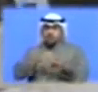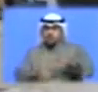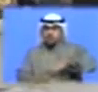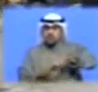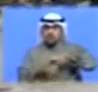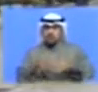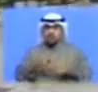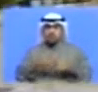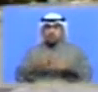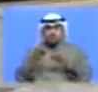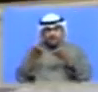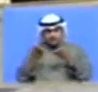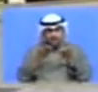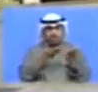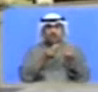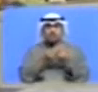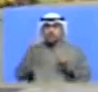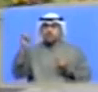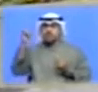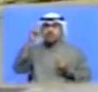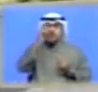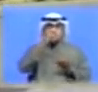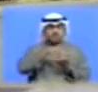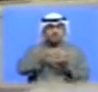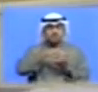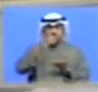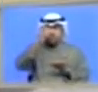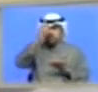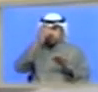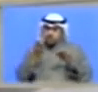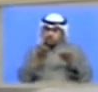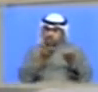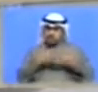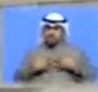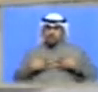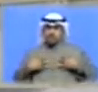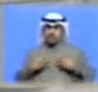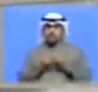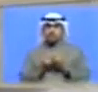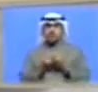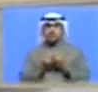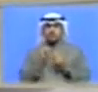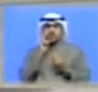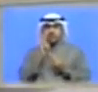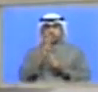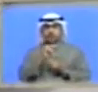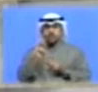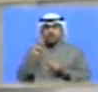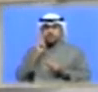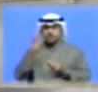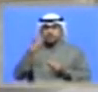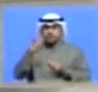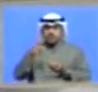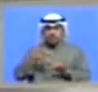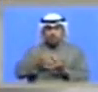ورعاه للقيام بزيارة رسمية للمملكة الأردنية الهاشمية الشقيقة. هذا وقد رحب مجلس الوزراء